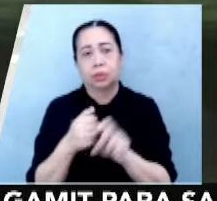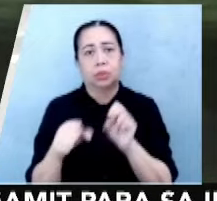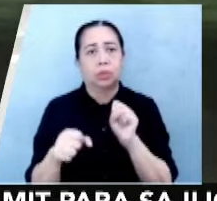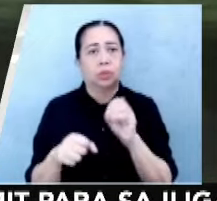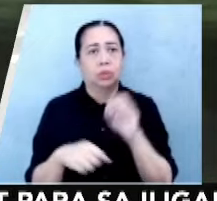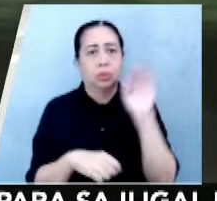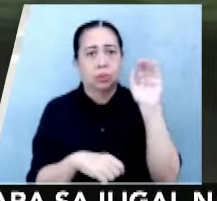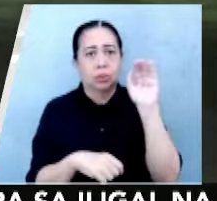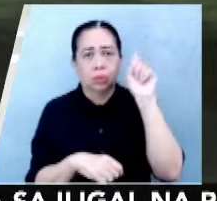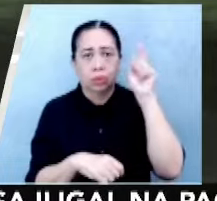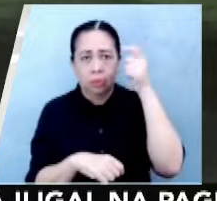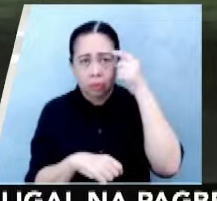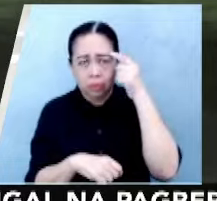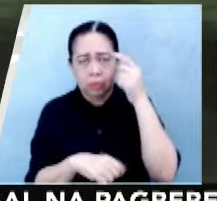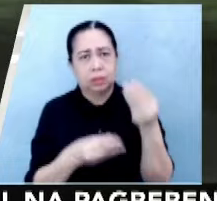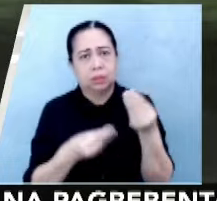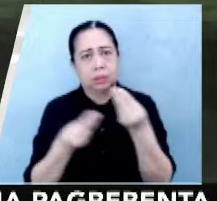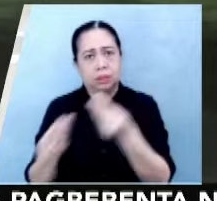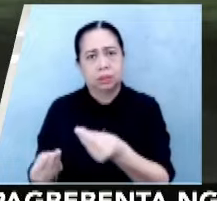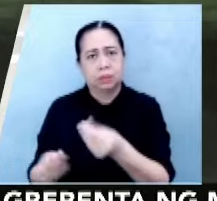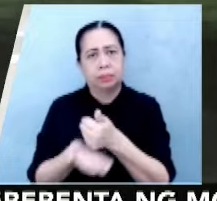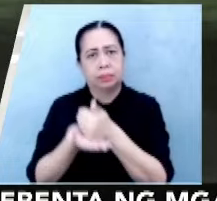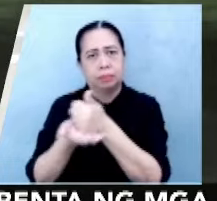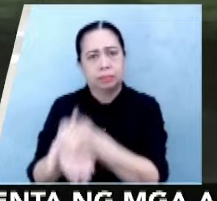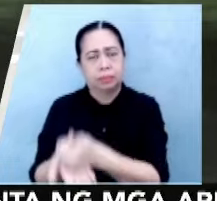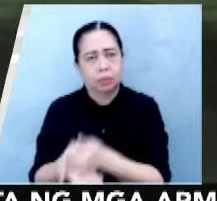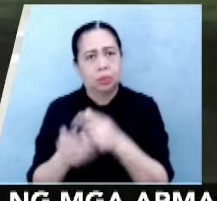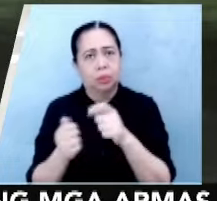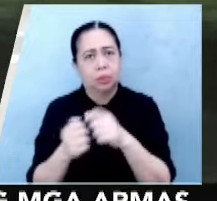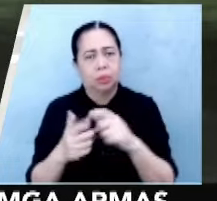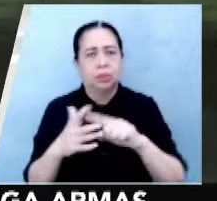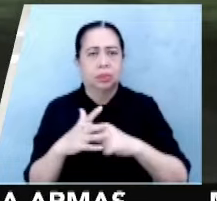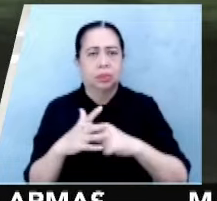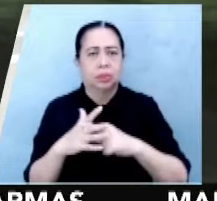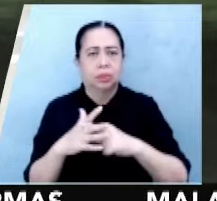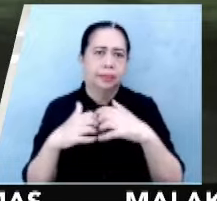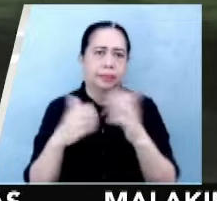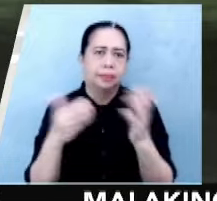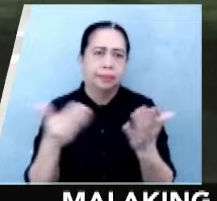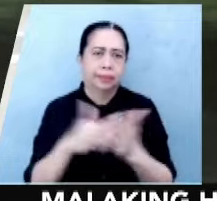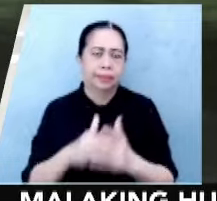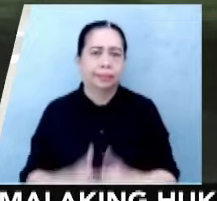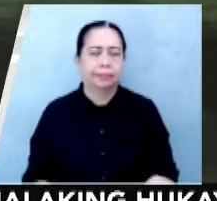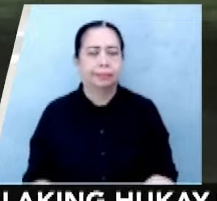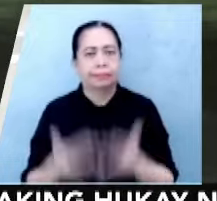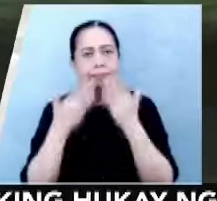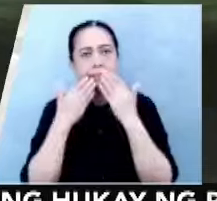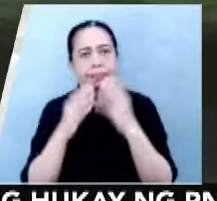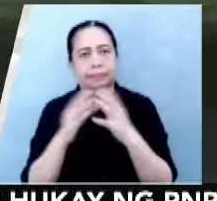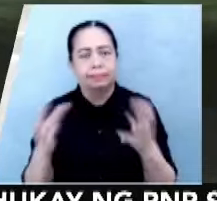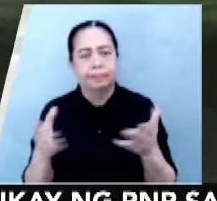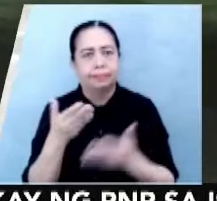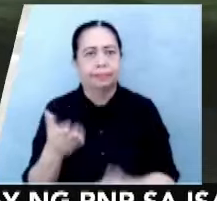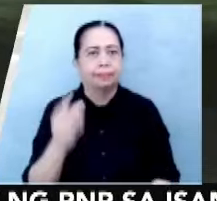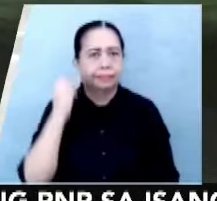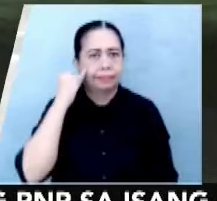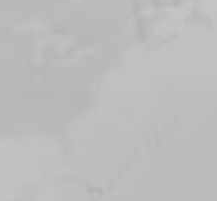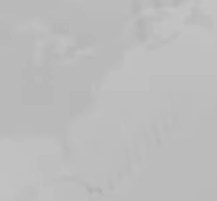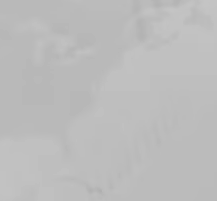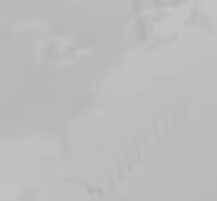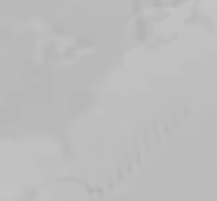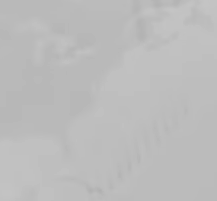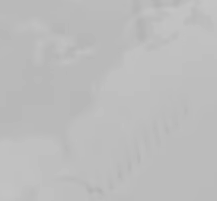pamahalaan, bigyan sila ng ayuda para makapagsimulang muli. Mel? Maraming salamat sa iyo, Ian Cruz.